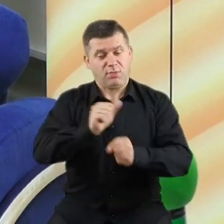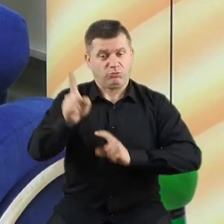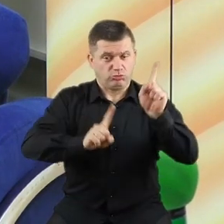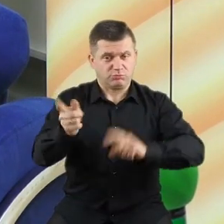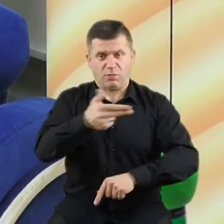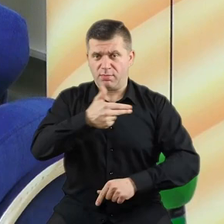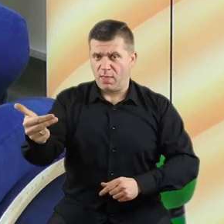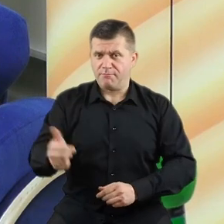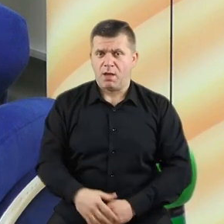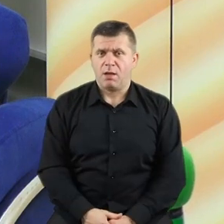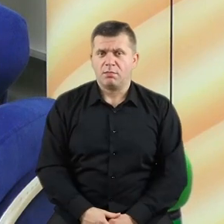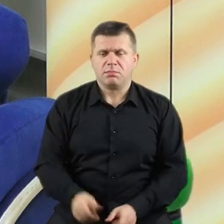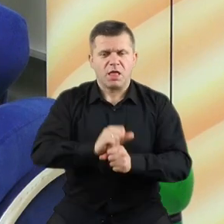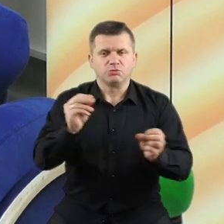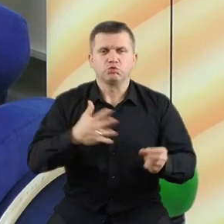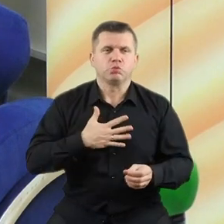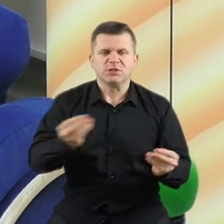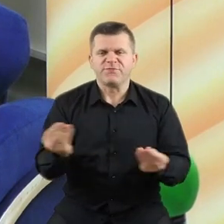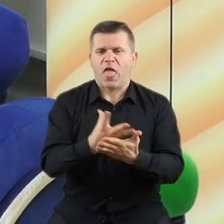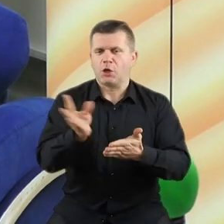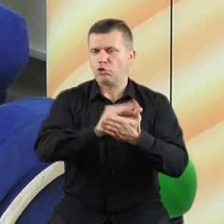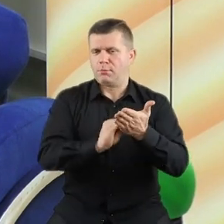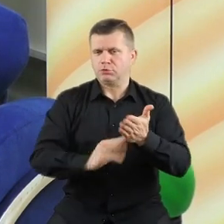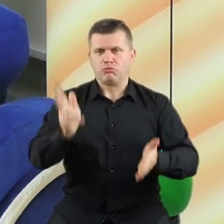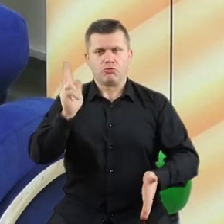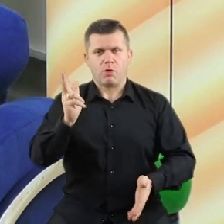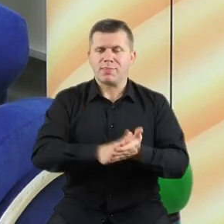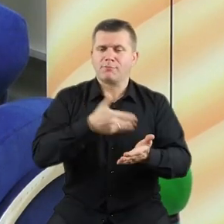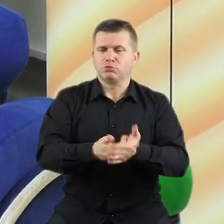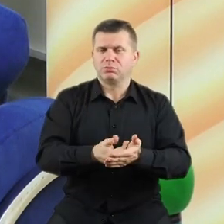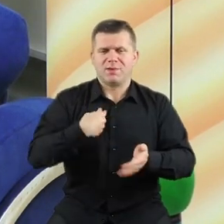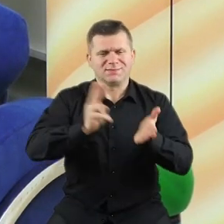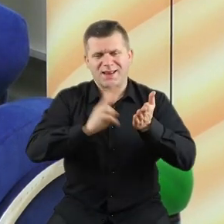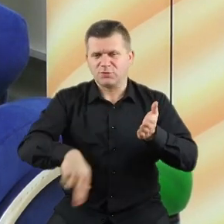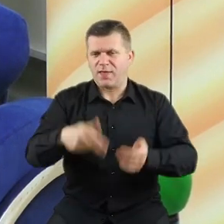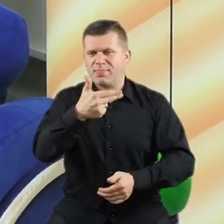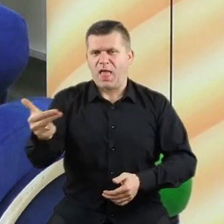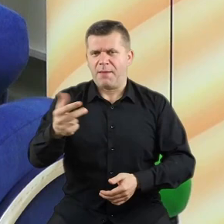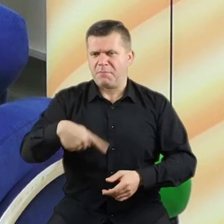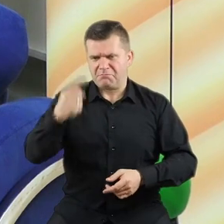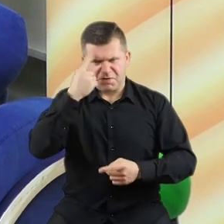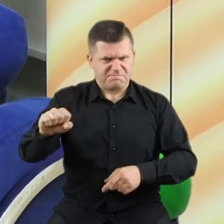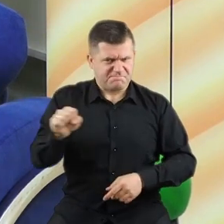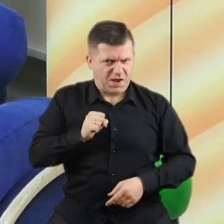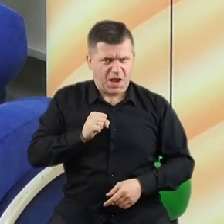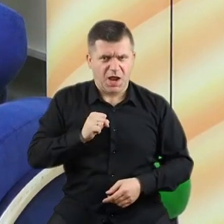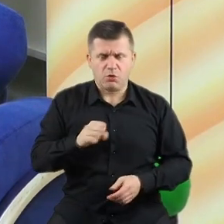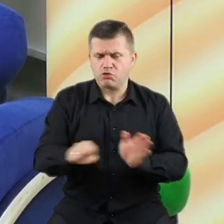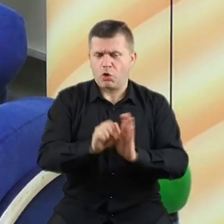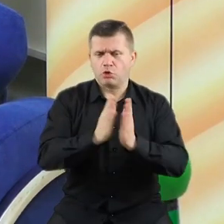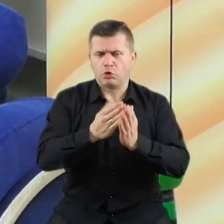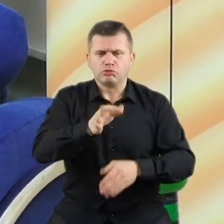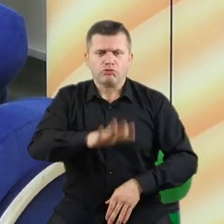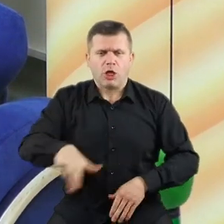są czasami tematy, które są świeżo opisane przez kogoś. Tak jak na przykład zrezygnowałam z tematu, który wydawałby się fantastyczny